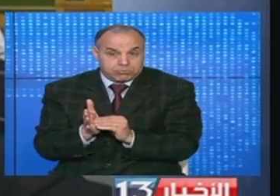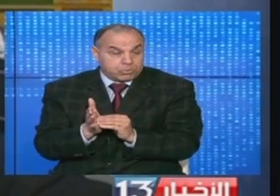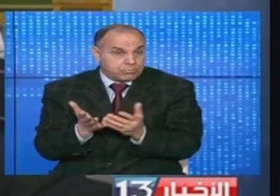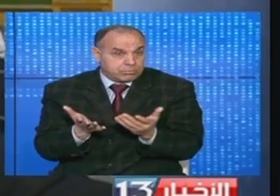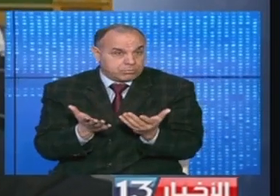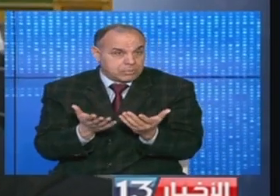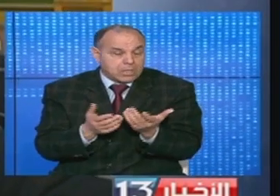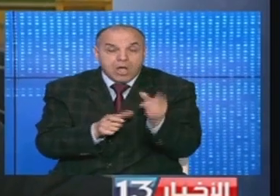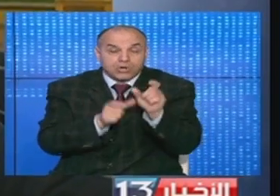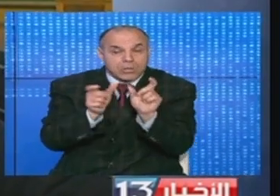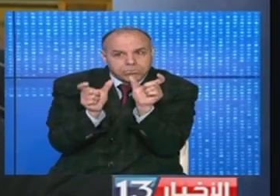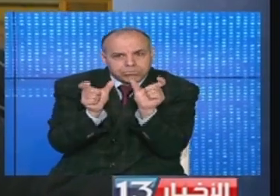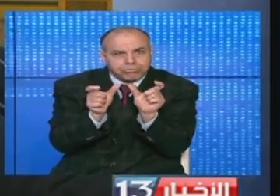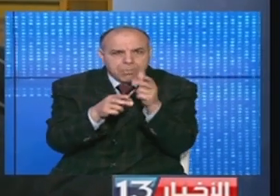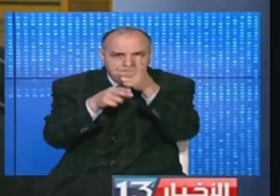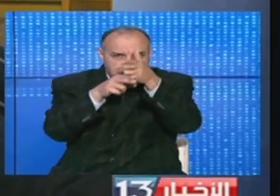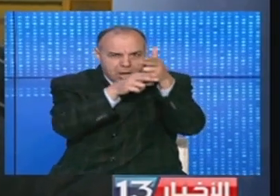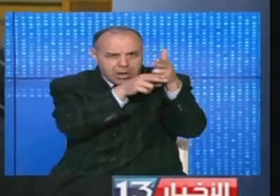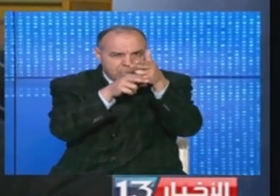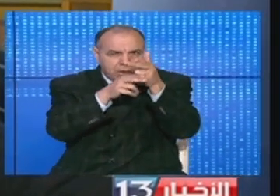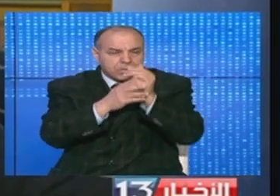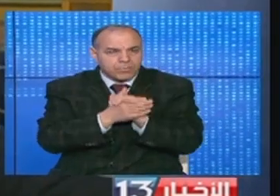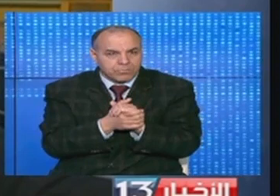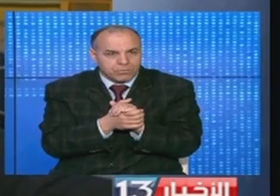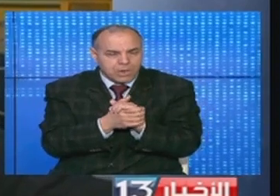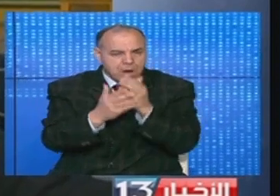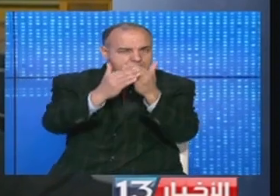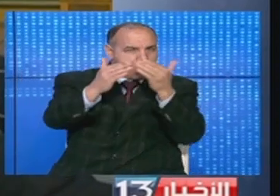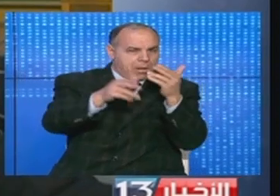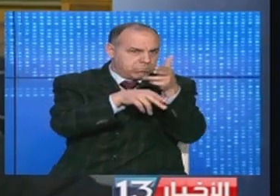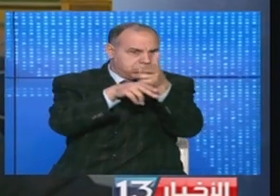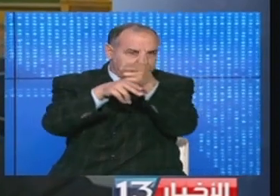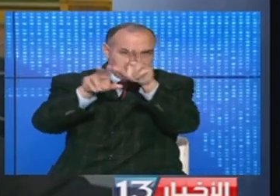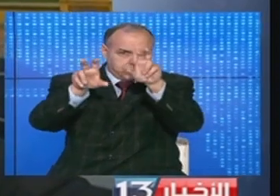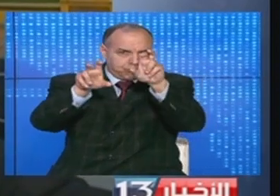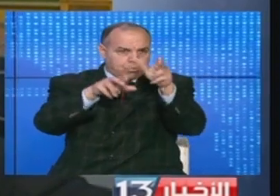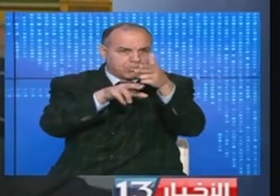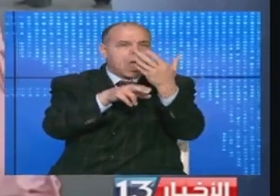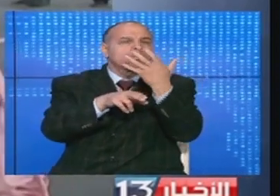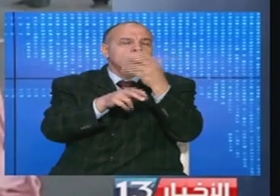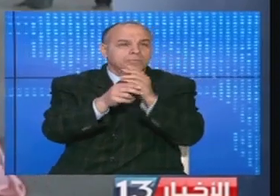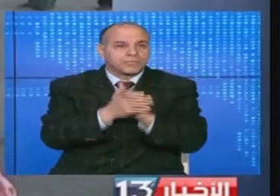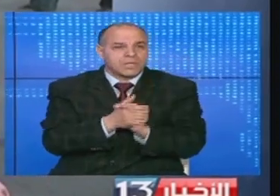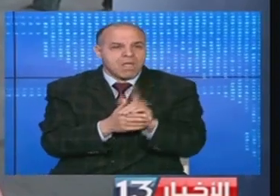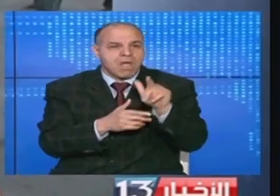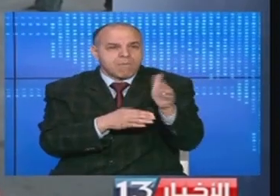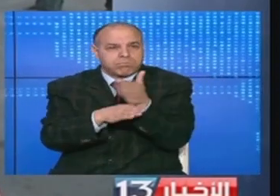التقصير كاميرا اه عن بعد كاميرا حراريه